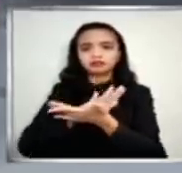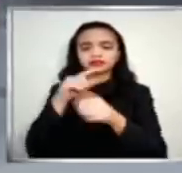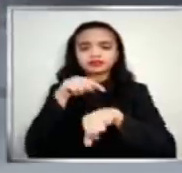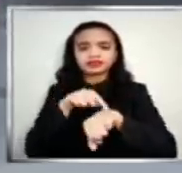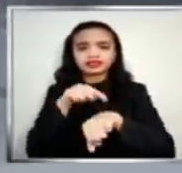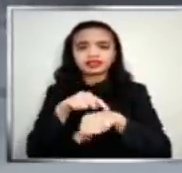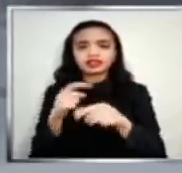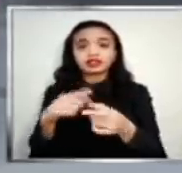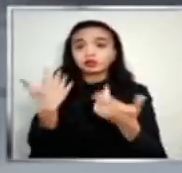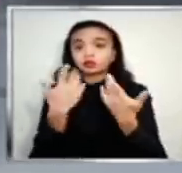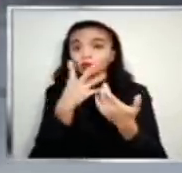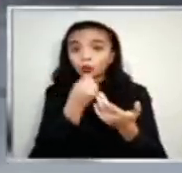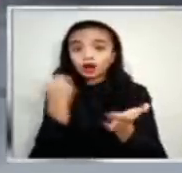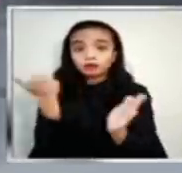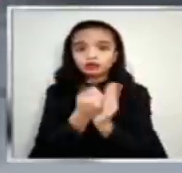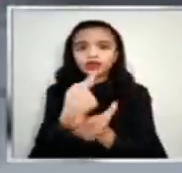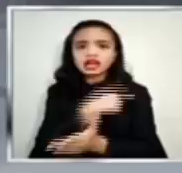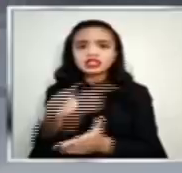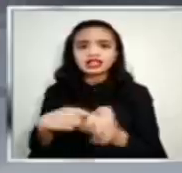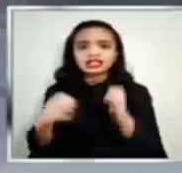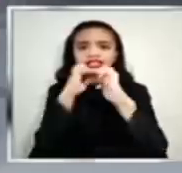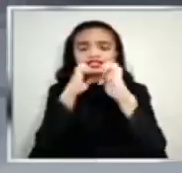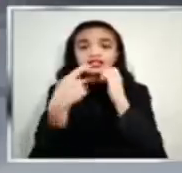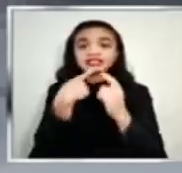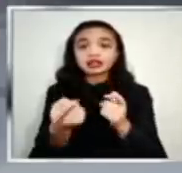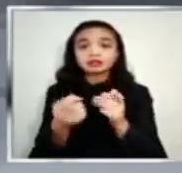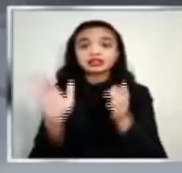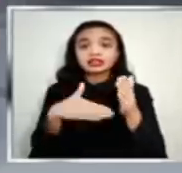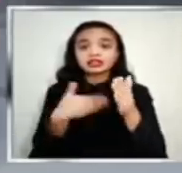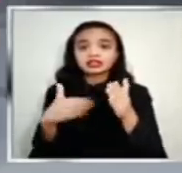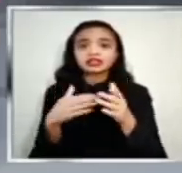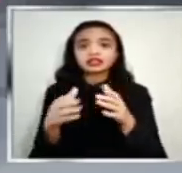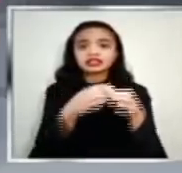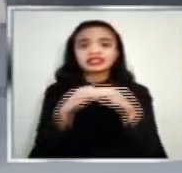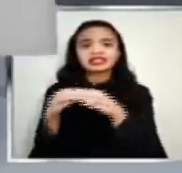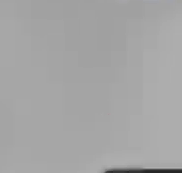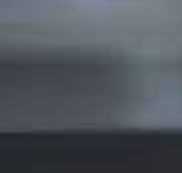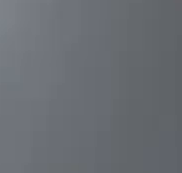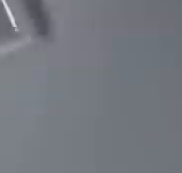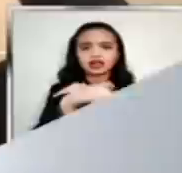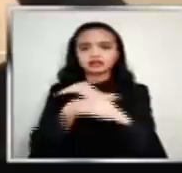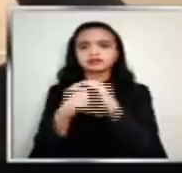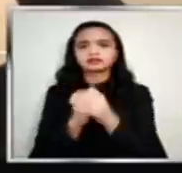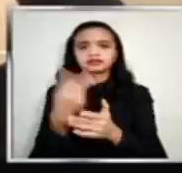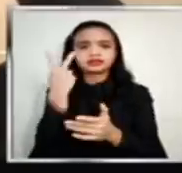Ang pamagat kasi ng kanta, Iisang Dagat. Nakatutok si Rida Reyes.